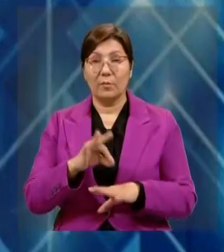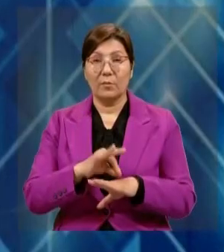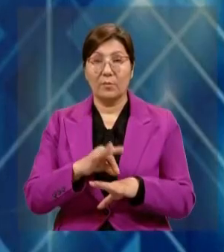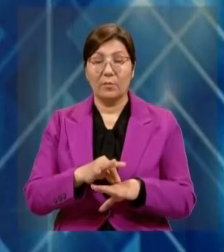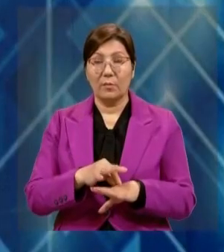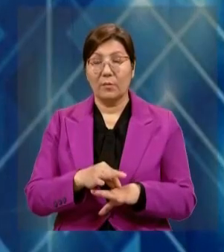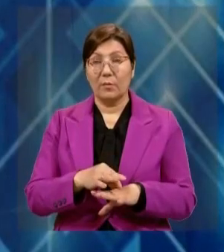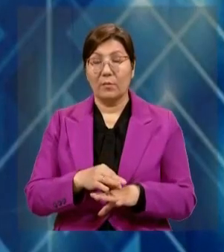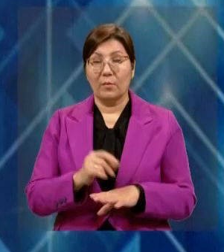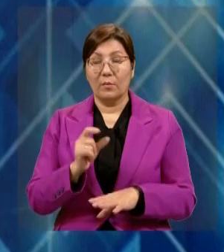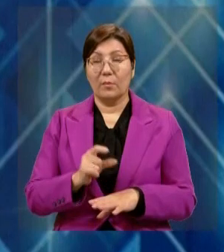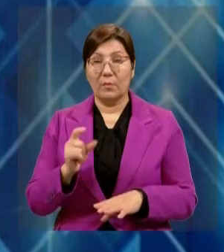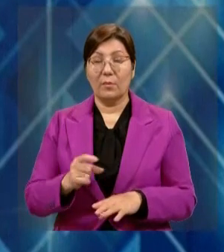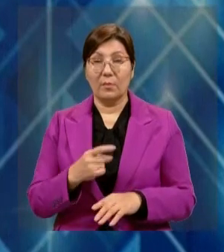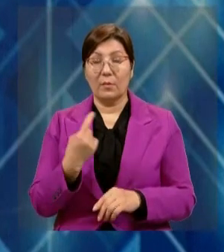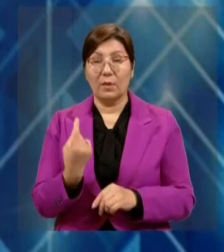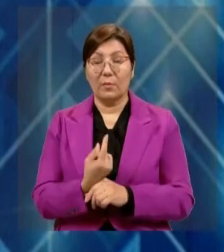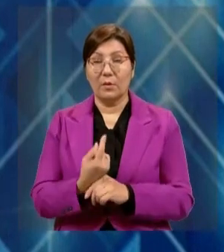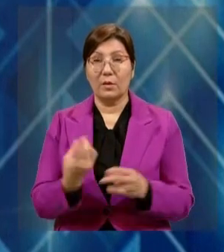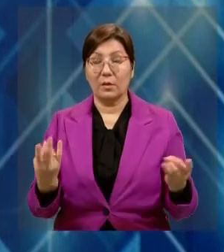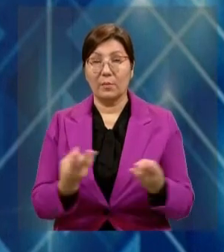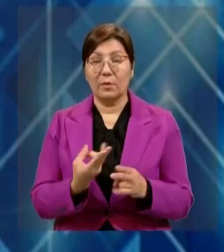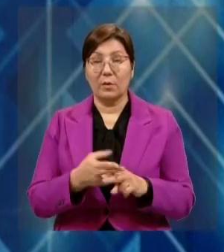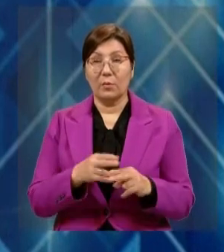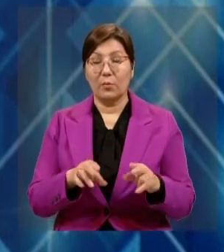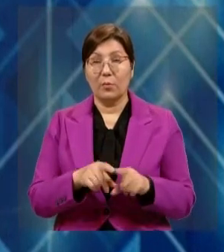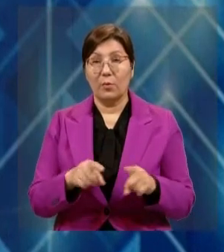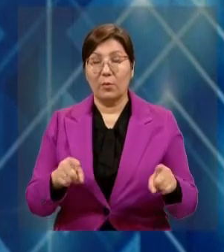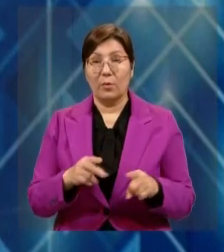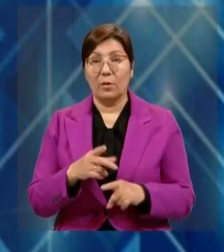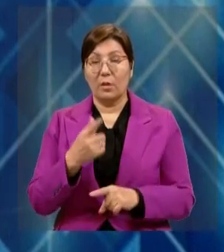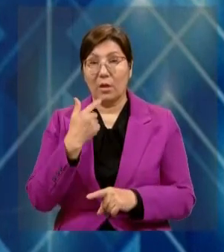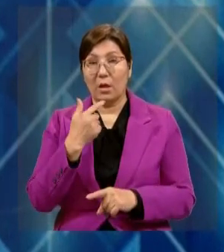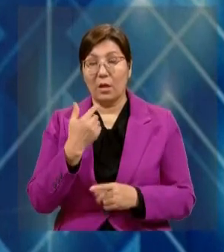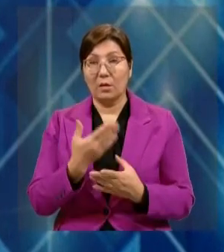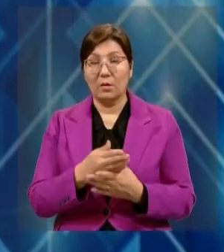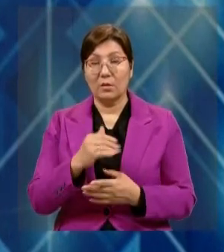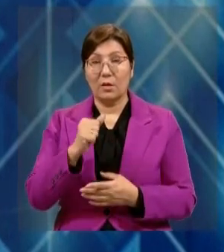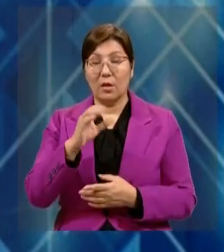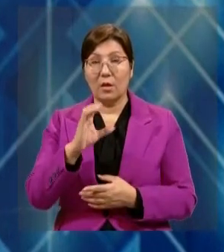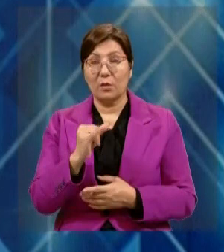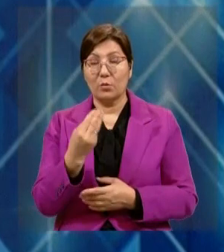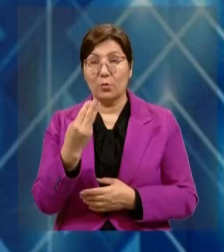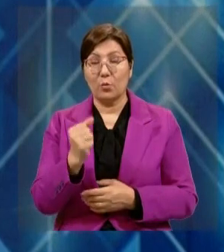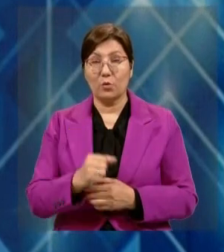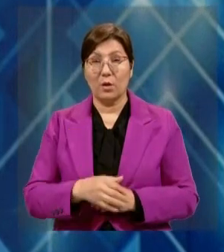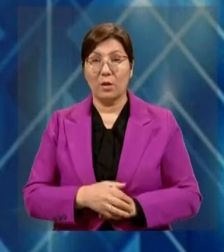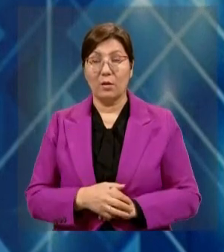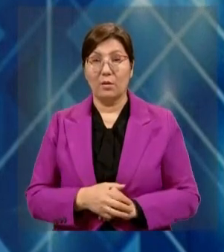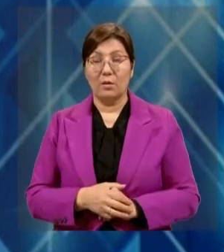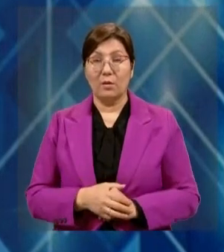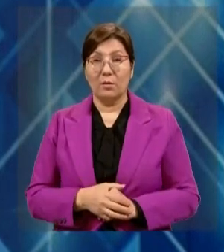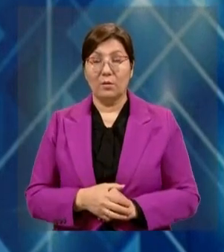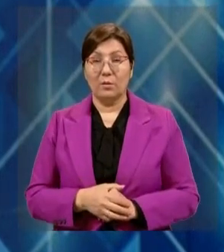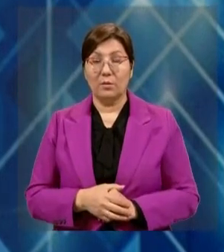аурулармен ауыратын науқастарға бірінші кезекте қажет. Оның қатарына біз қан жасушаларының жаңағы өндірісін